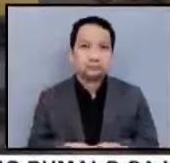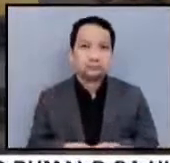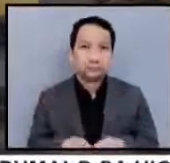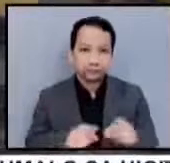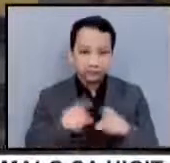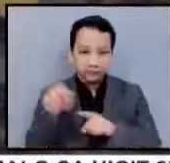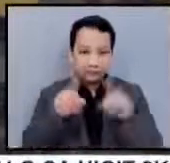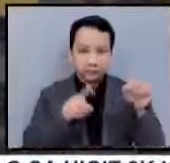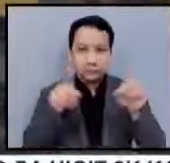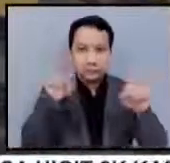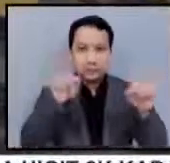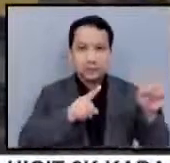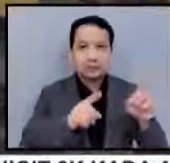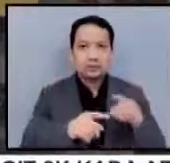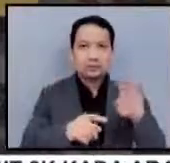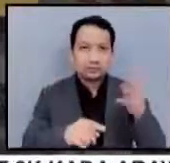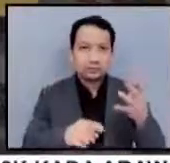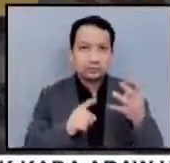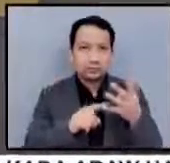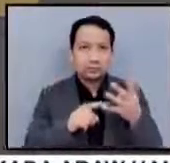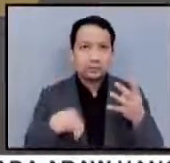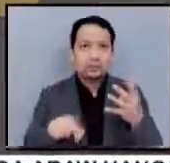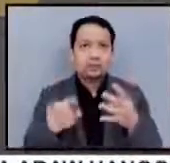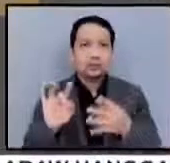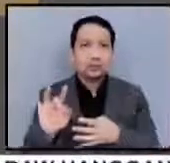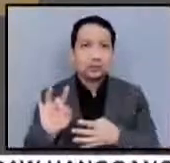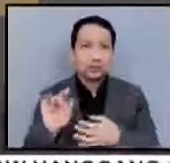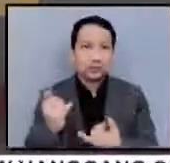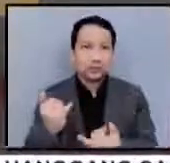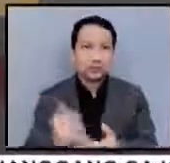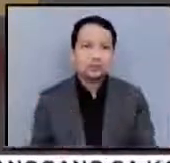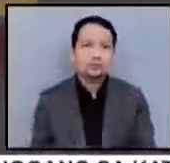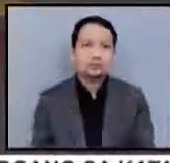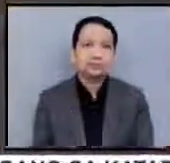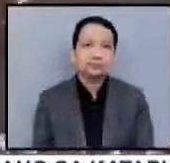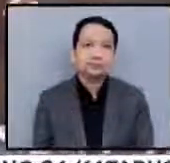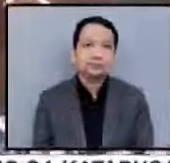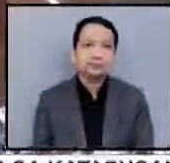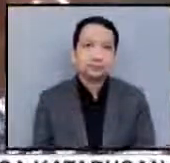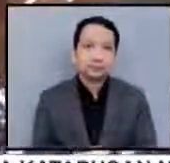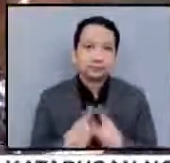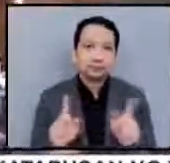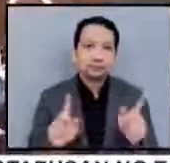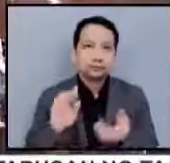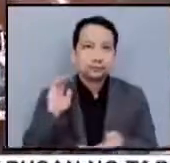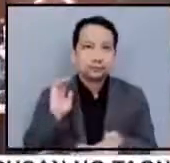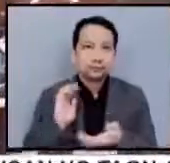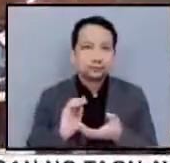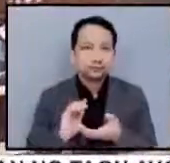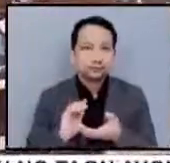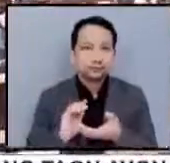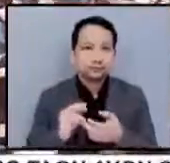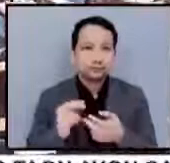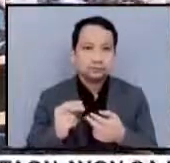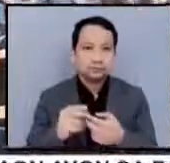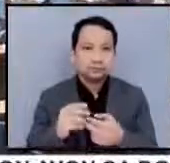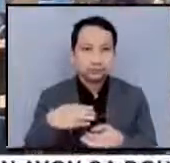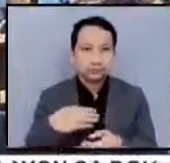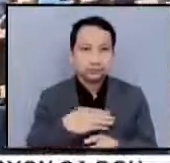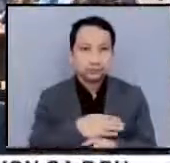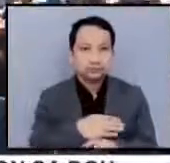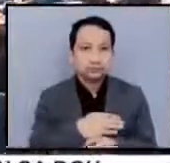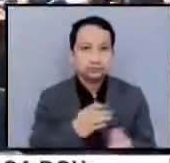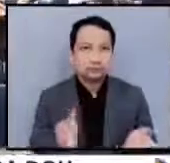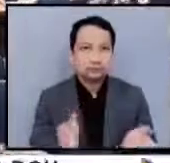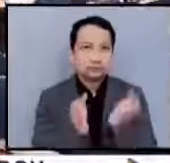dati 4 na piso lang, 8 piso na ngayon. Pero sa ngayon ay naubusan din ng stock. Ang kamara naman itinutulak ang